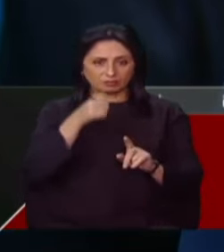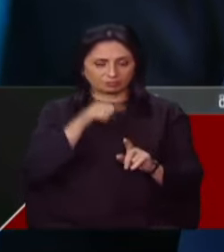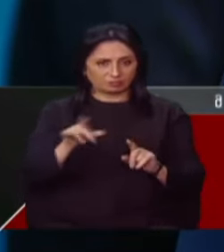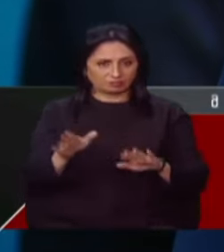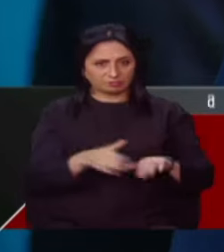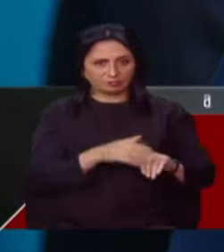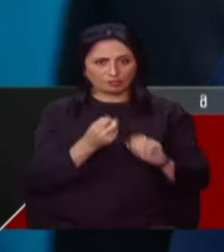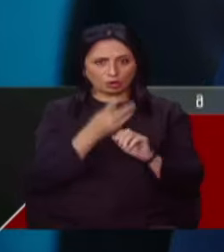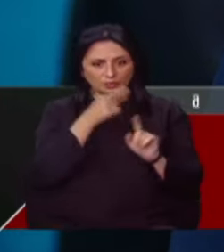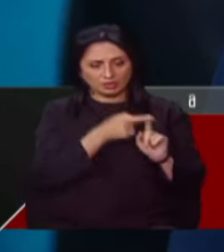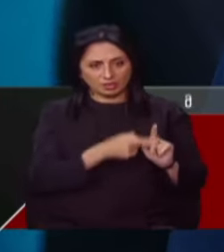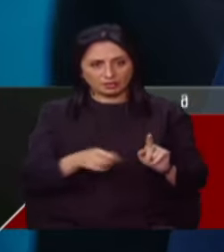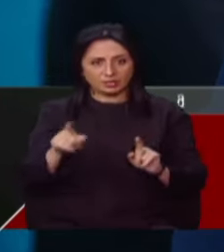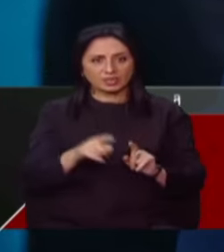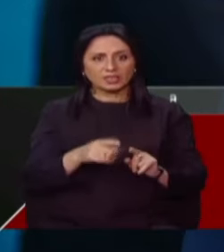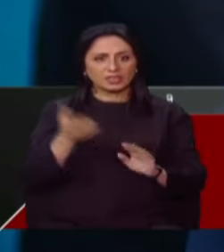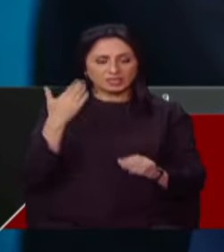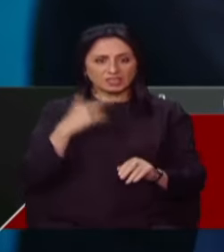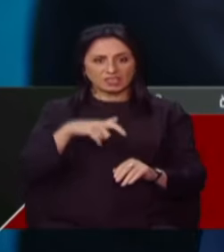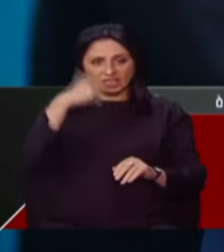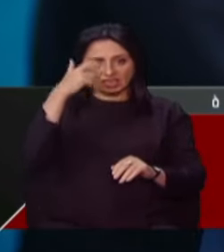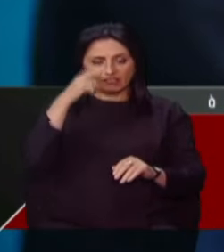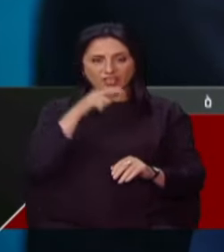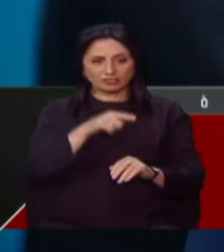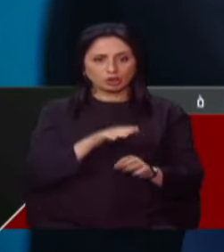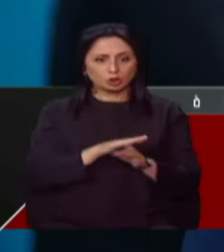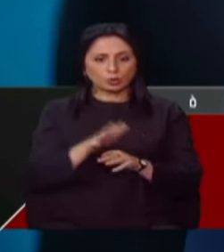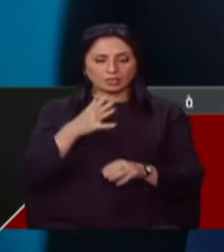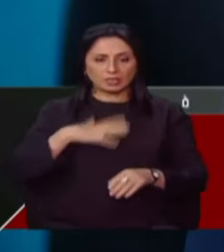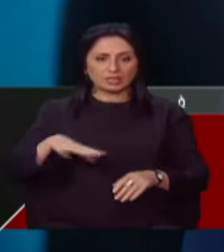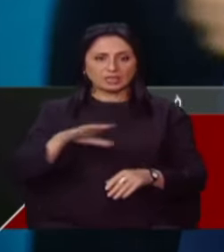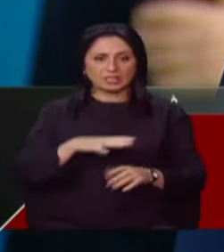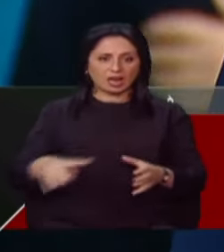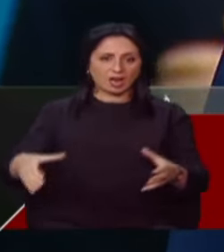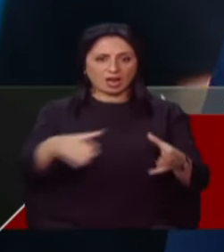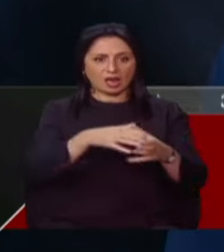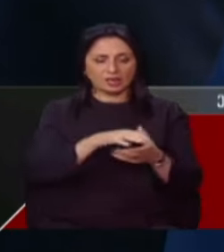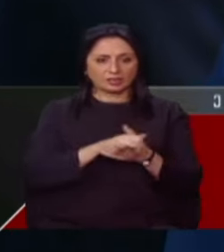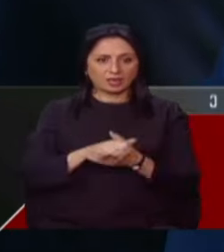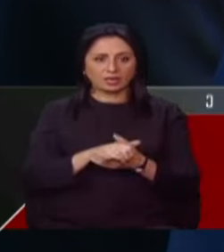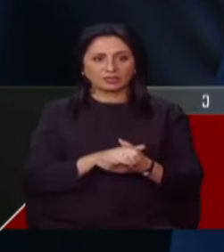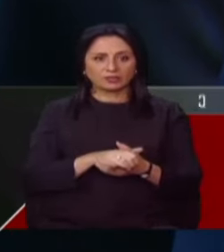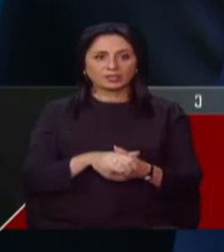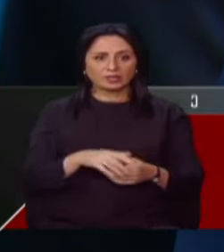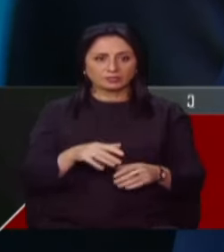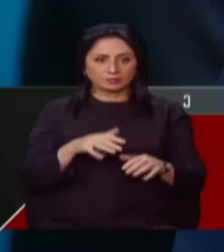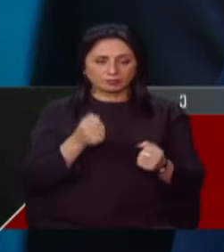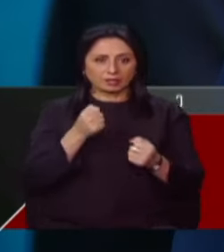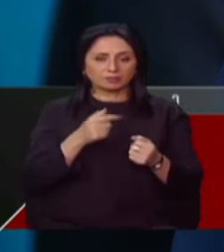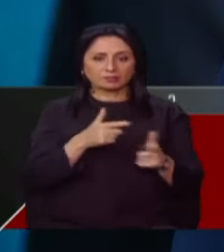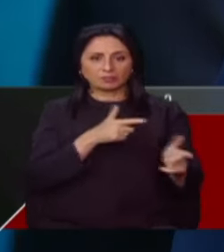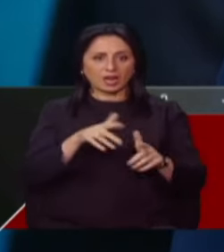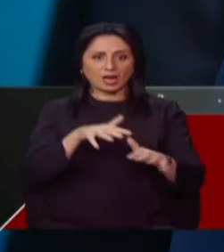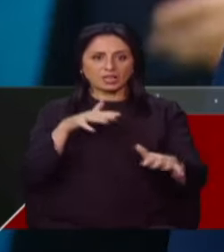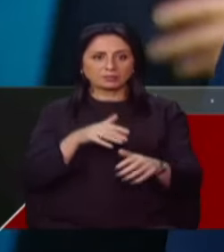გამოიარეთ. 12 წლის წინ ბიძინა ივანიშვილმა სრულად საქართველოს გააერთიანა დარაზმა და